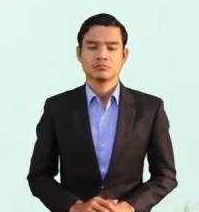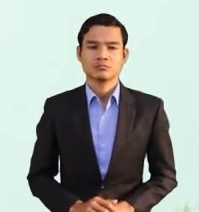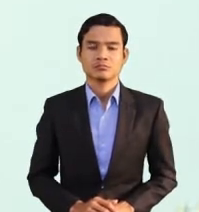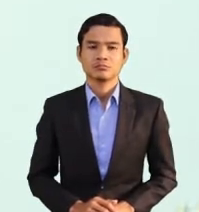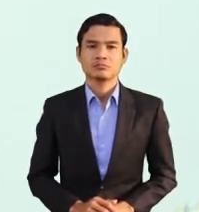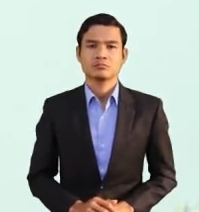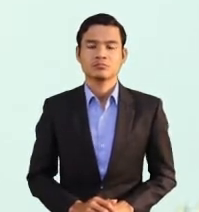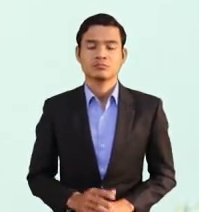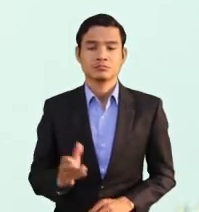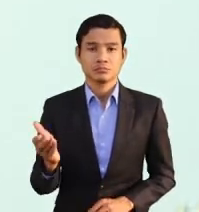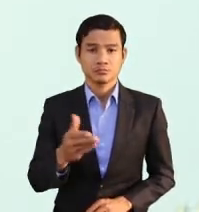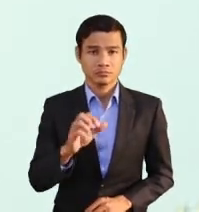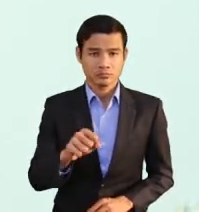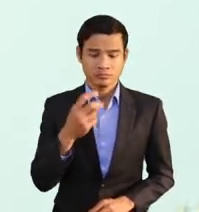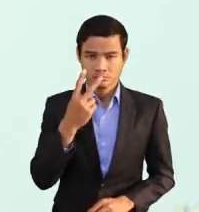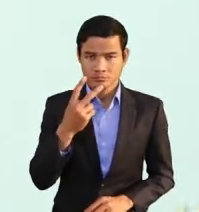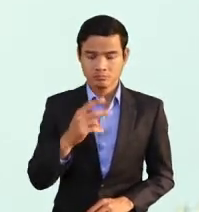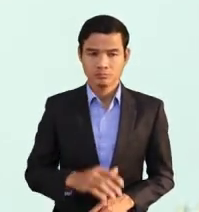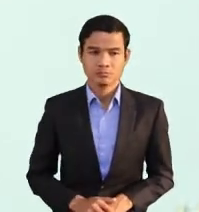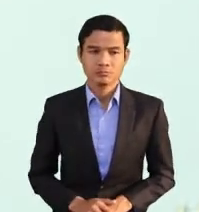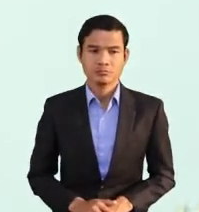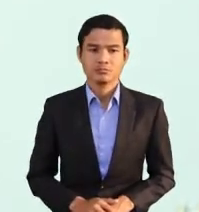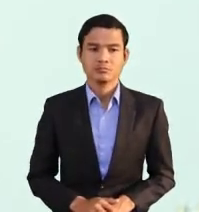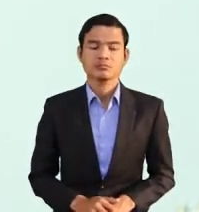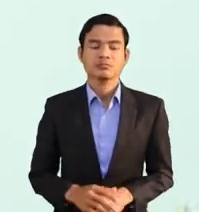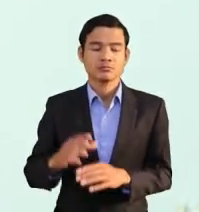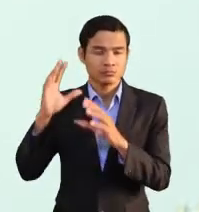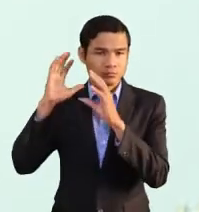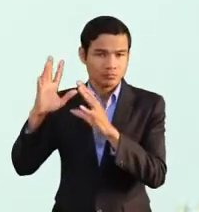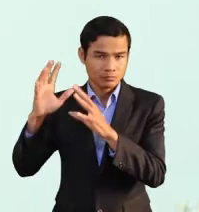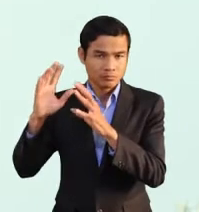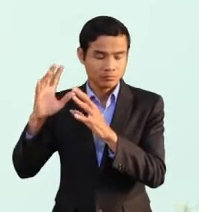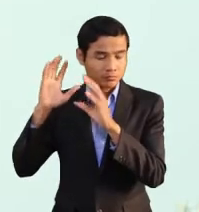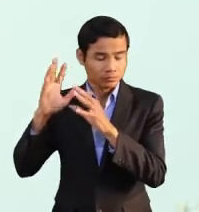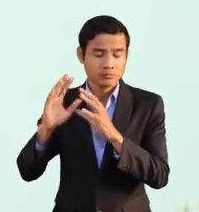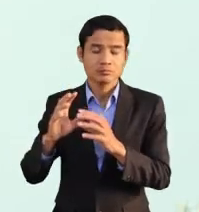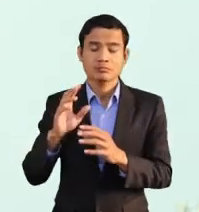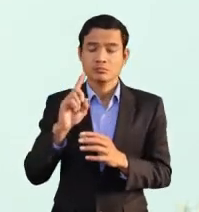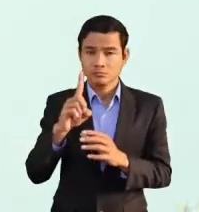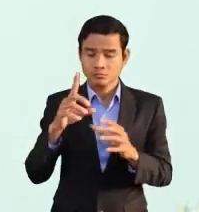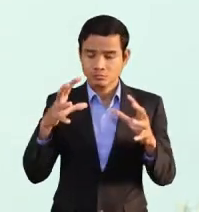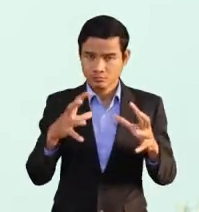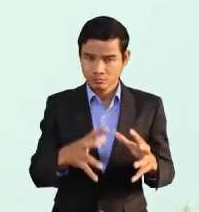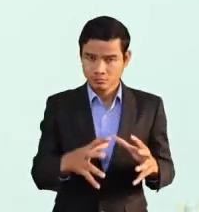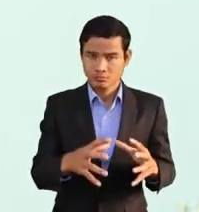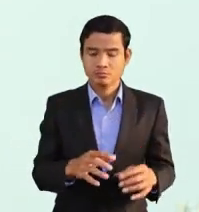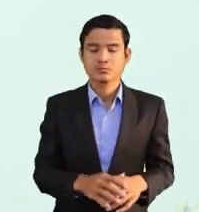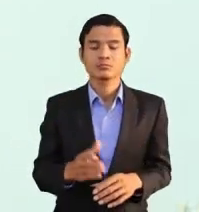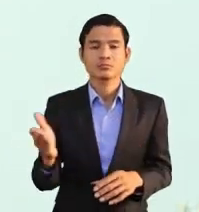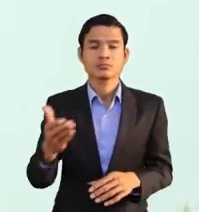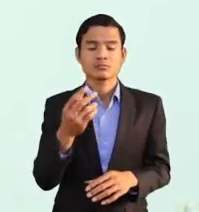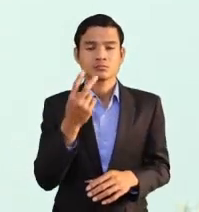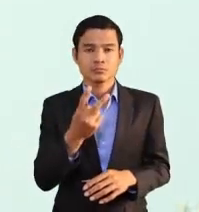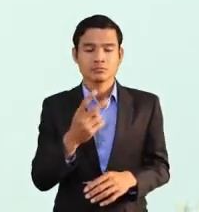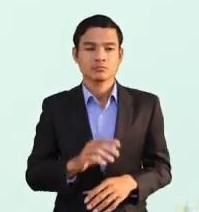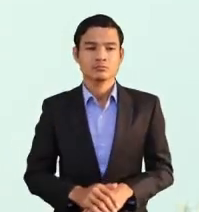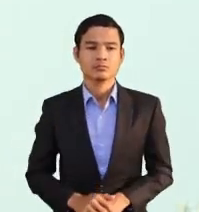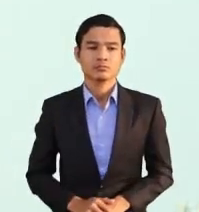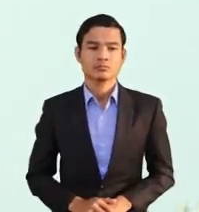Chà, lấy con sự kết mơ phải đông mũi thầy chẳng con mơ mơ thả